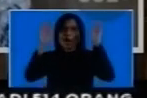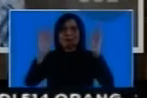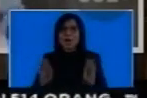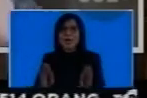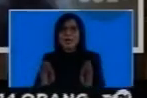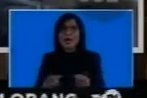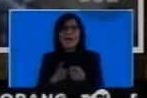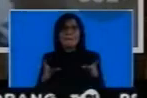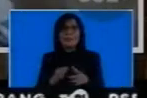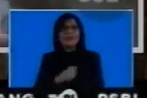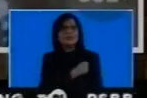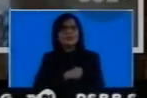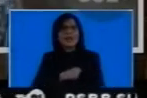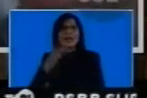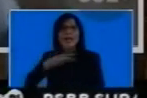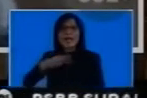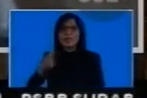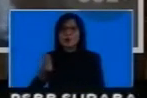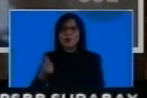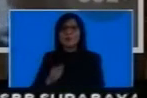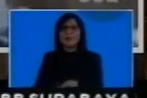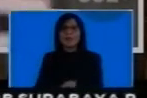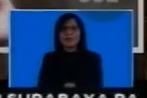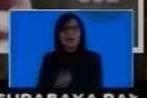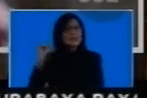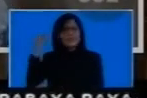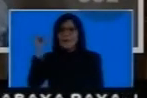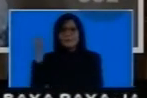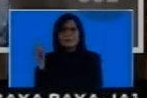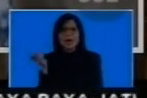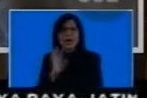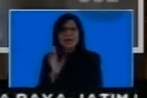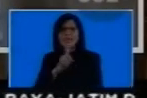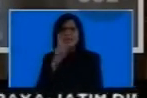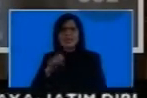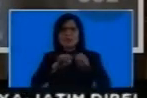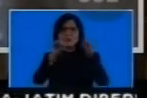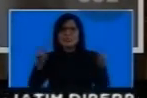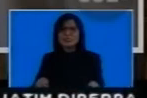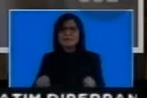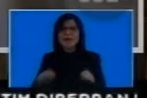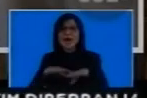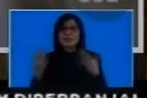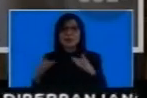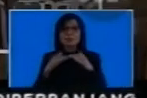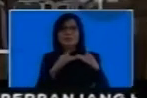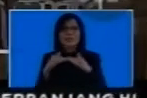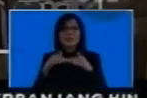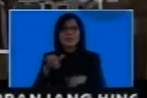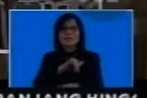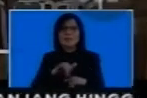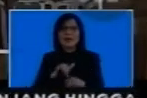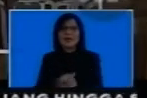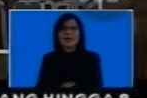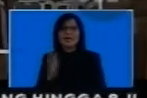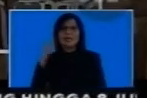bisa hanya ada satu sistem atau standar yang sama. Kita harus mencintai keberagaman dalam sisi budaya, kita harus